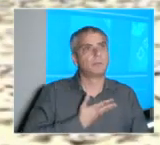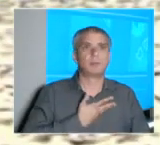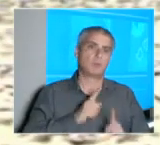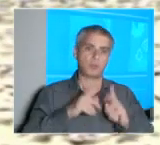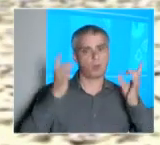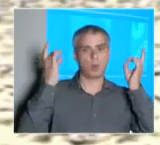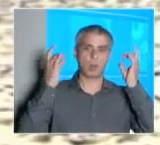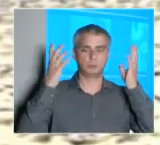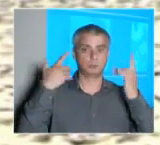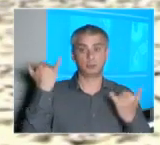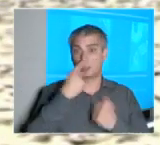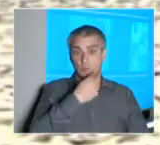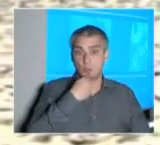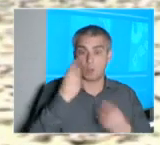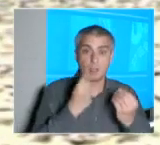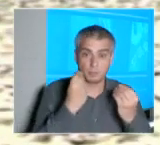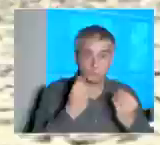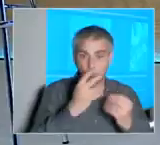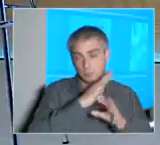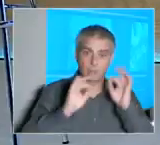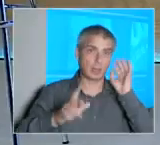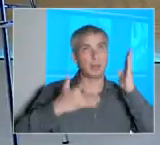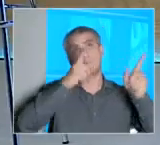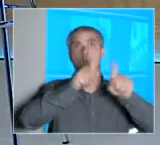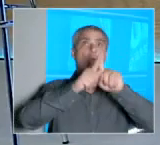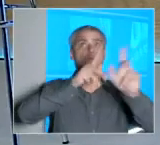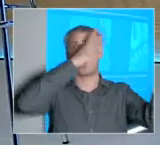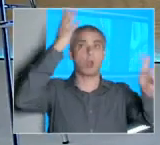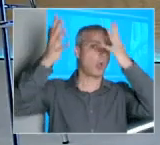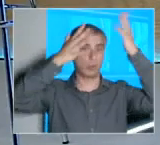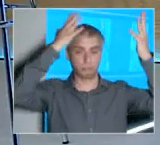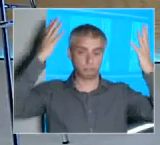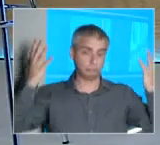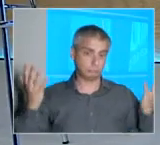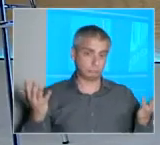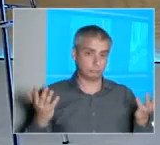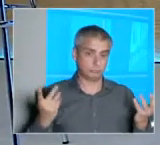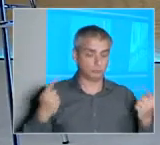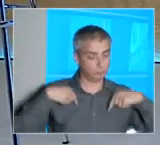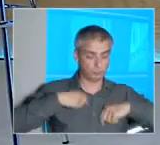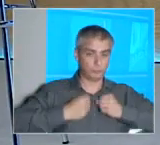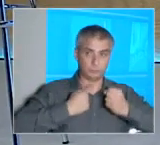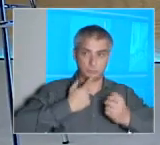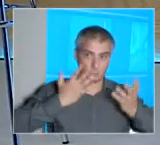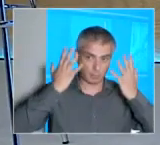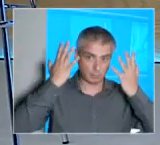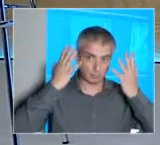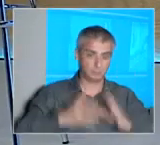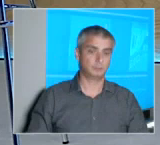לוקסוס, שכל פעם שהוא אומר משהו, אז מתחילים את זה כאילו יושב ראש מרץ אמר אותו. תראה,